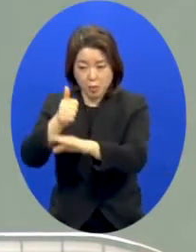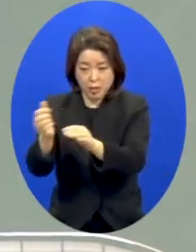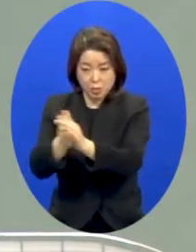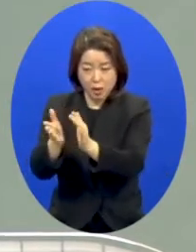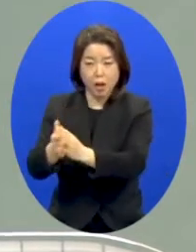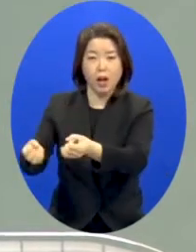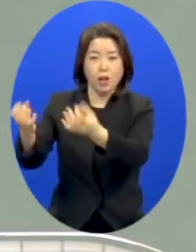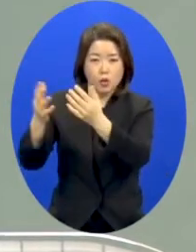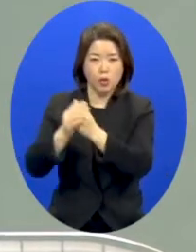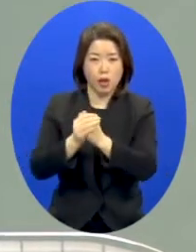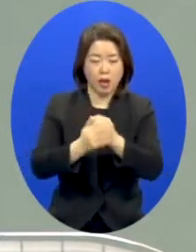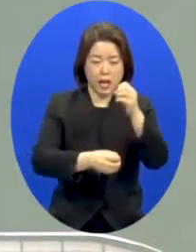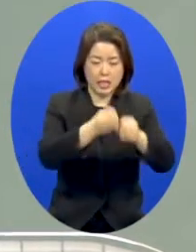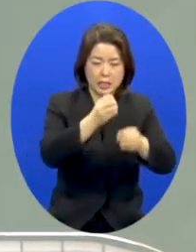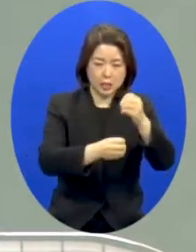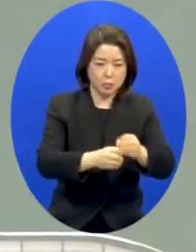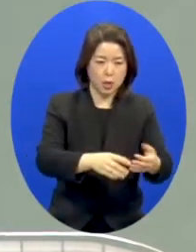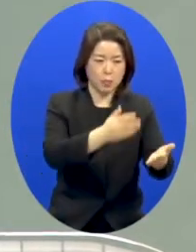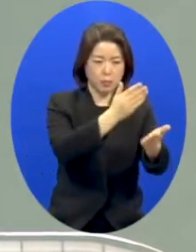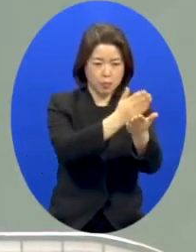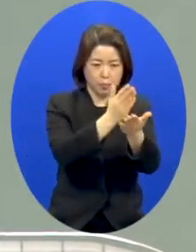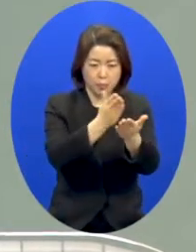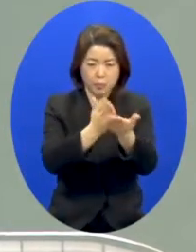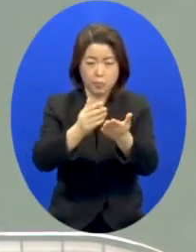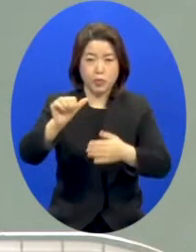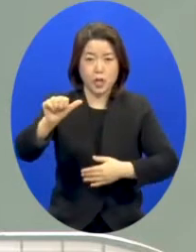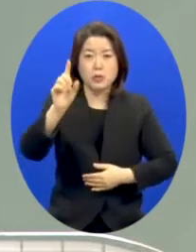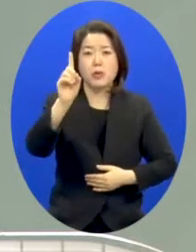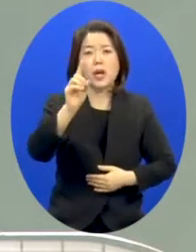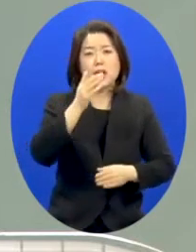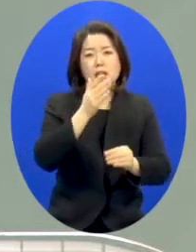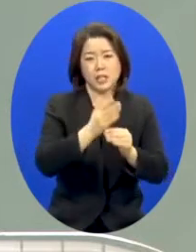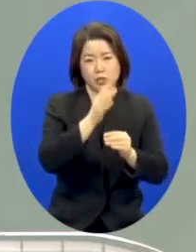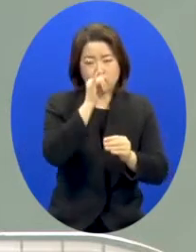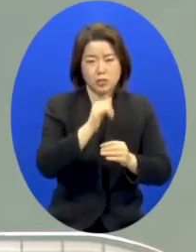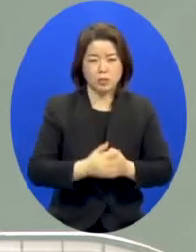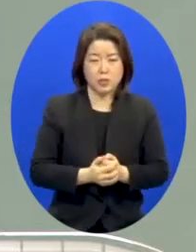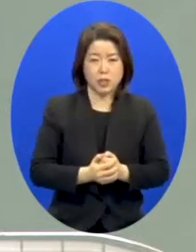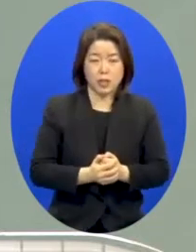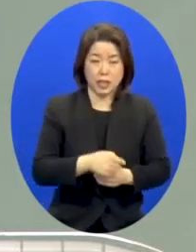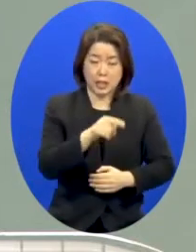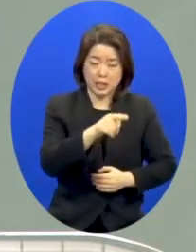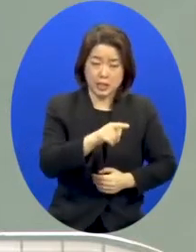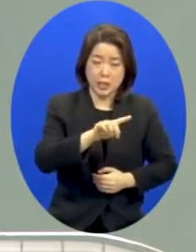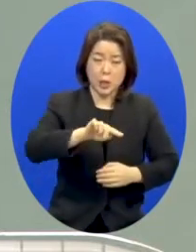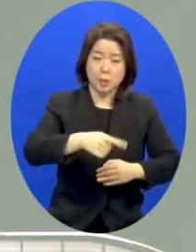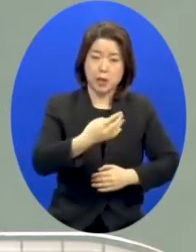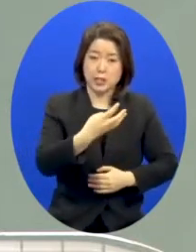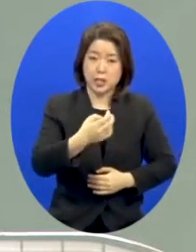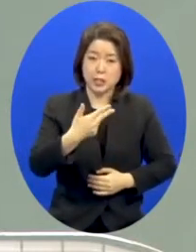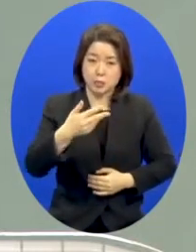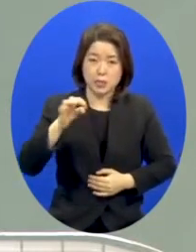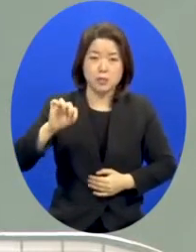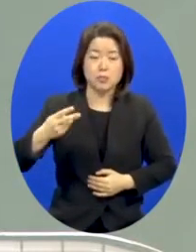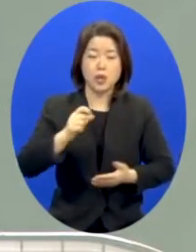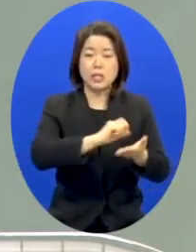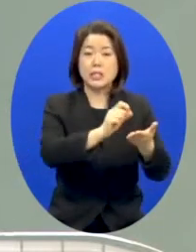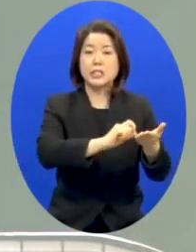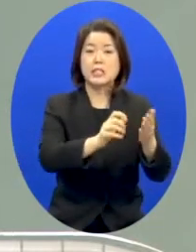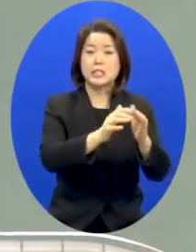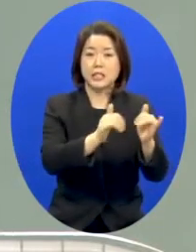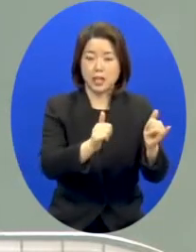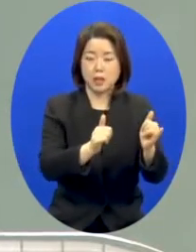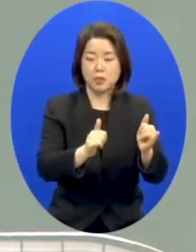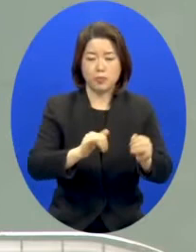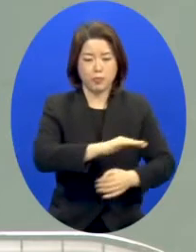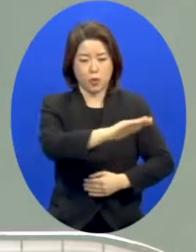5편의 자녀의 씨의 하납니다 근데 20번 147 팬 기자가 우리가 하나님을 찬양하는